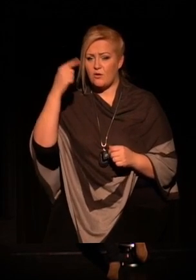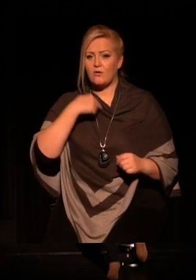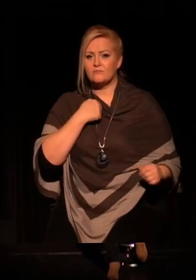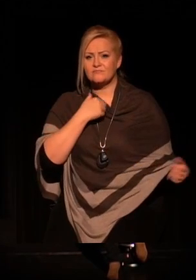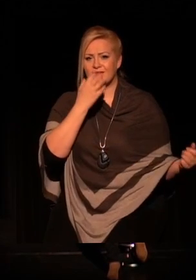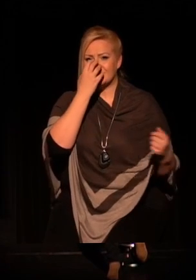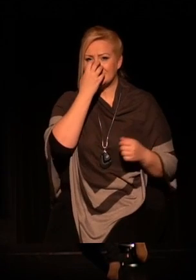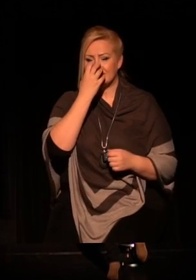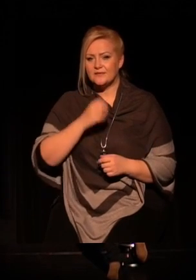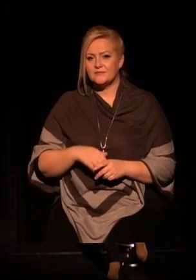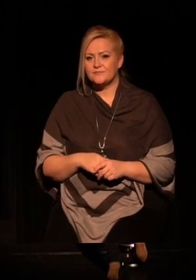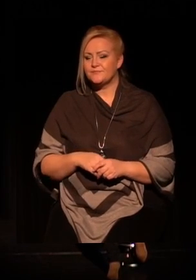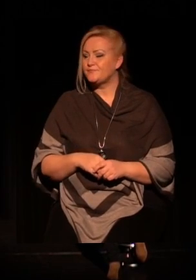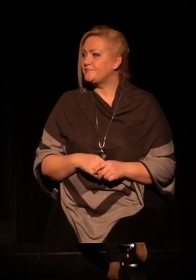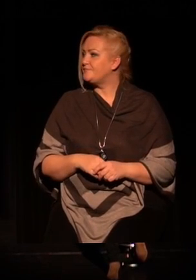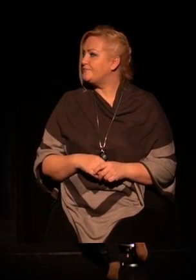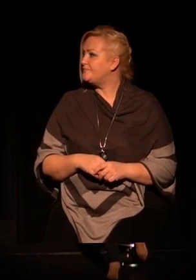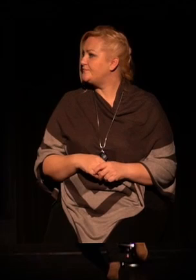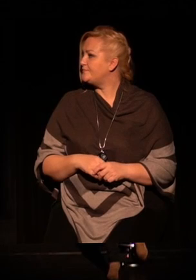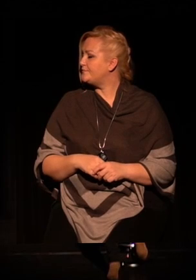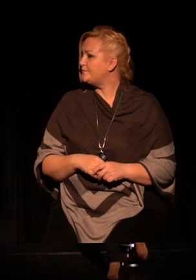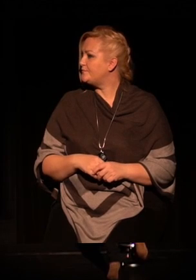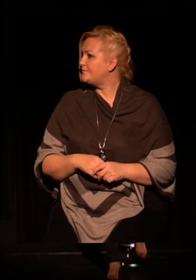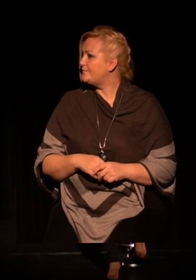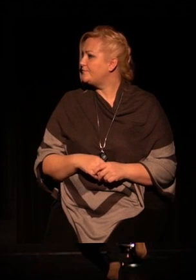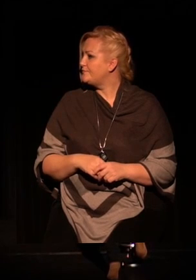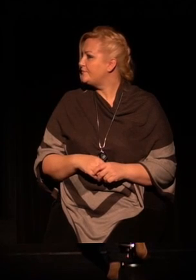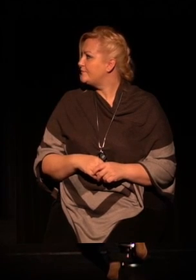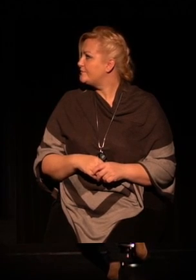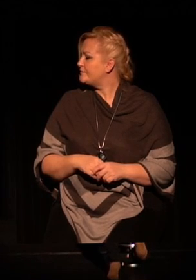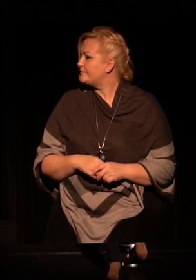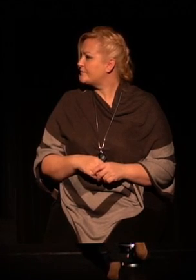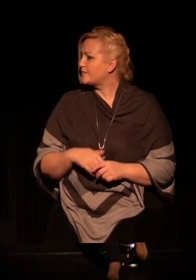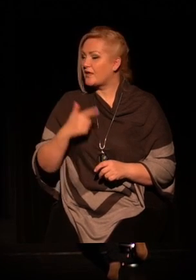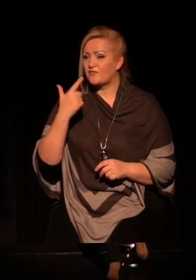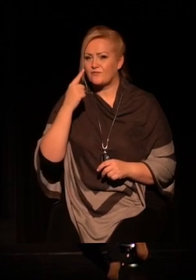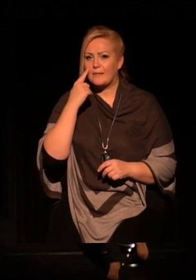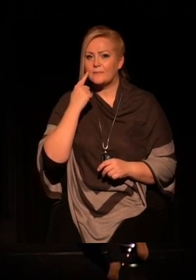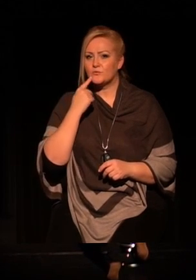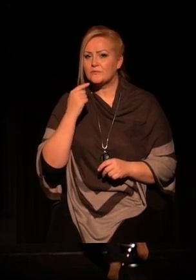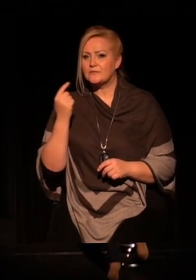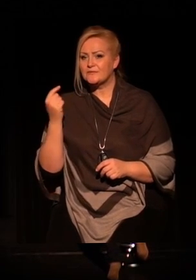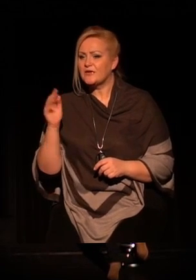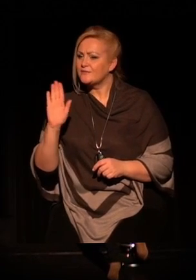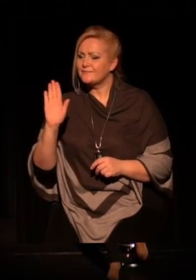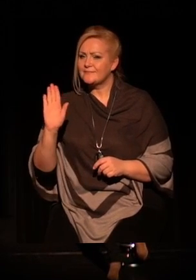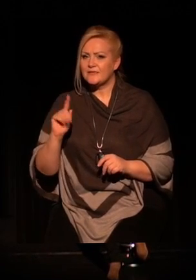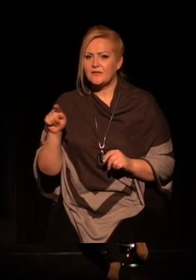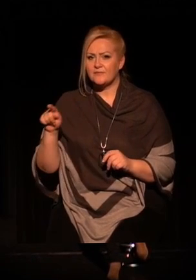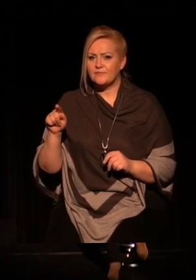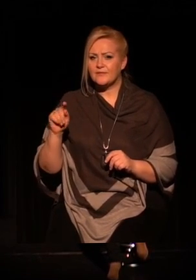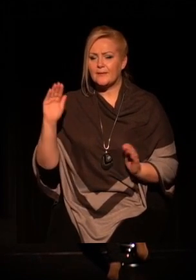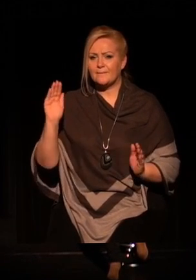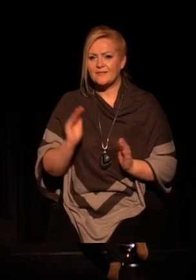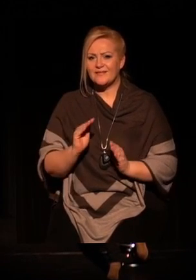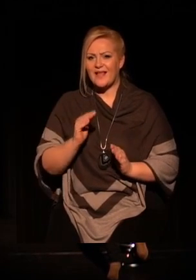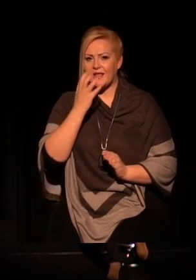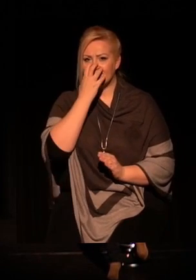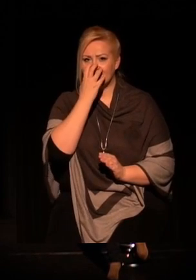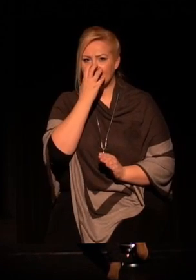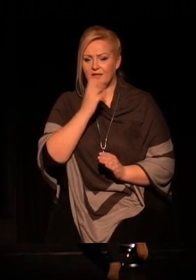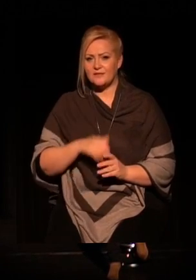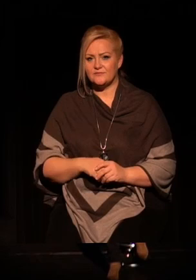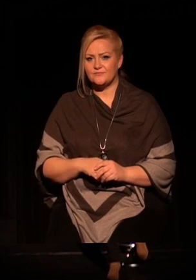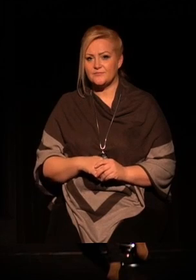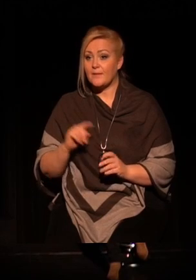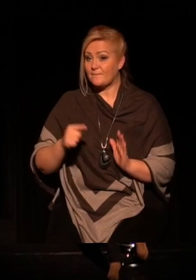jak ustawił mi ten przewodnik regulator, to po 2 minutach przyszedł do mnie i mówi, że nie, ty musisz mieć mniej tego tlenu, pierwszy raz